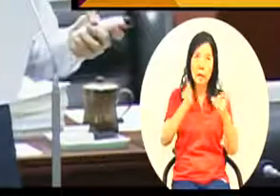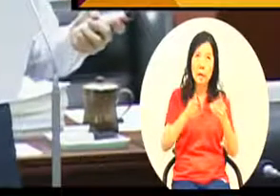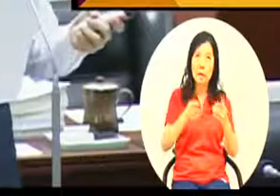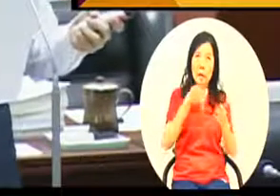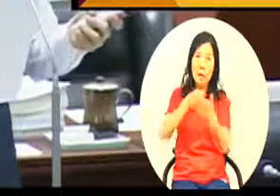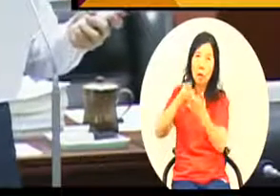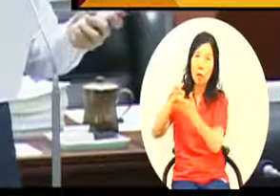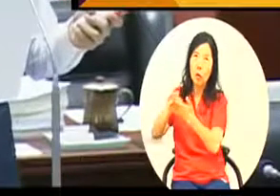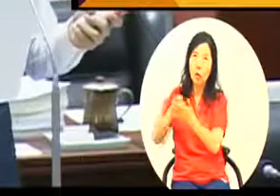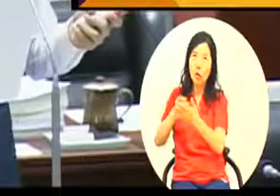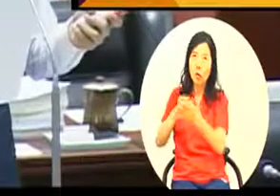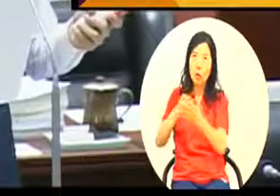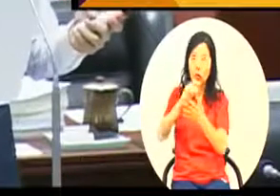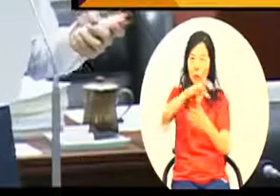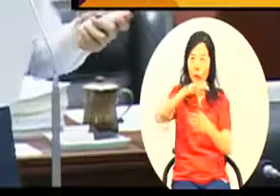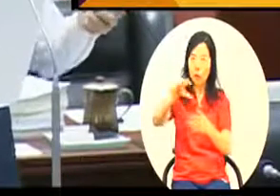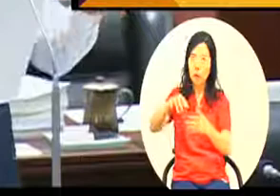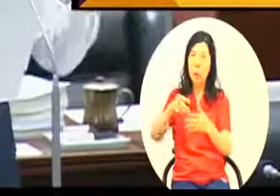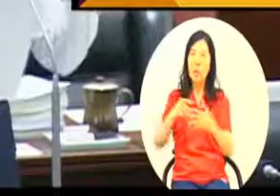多所。